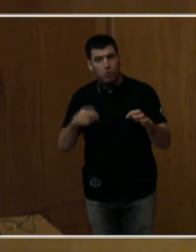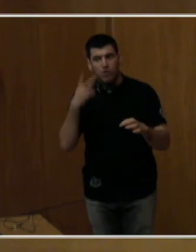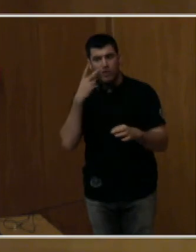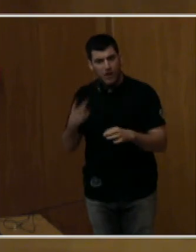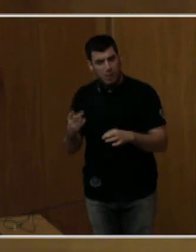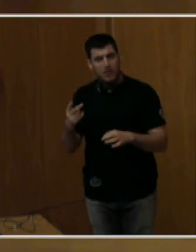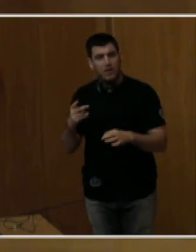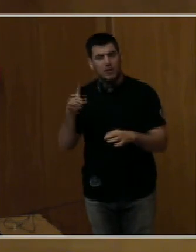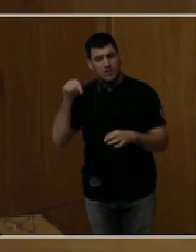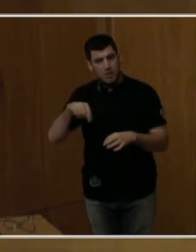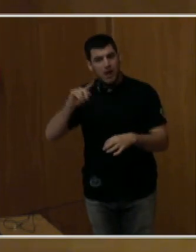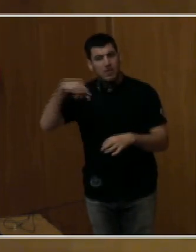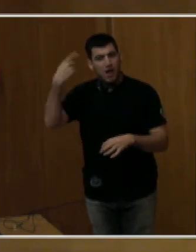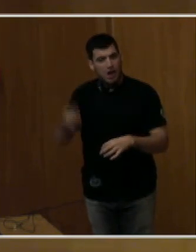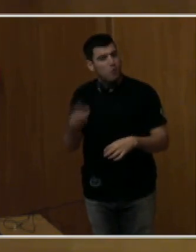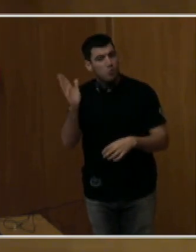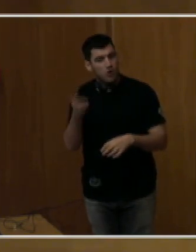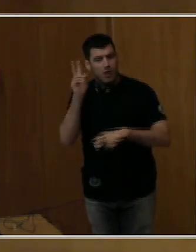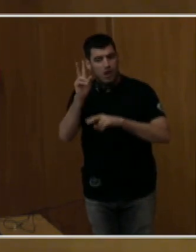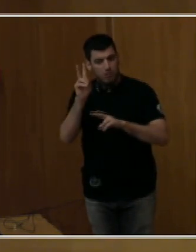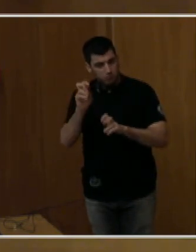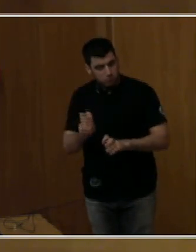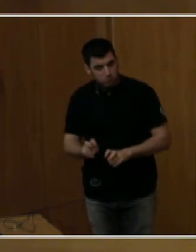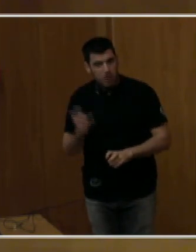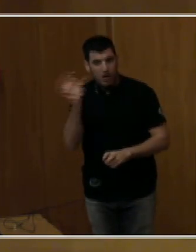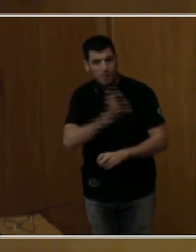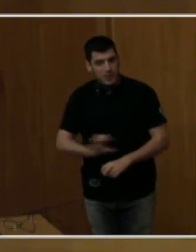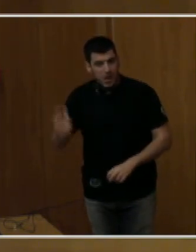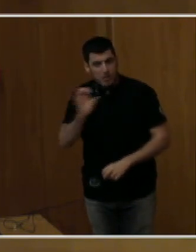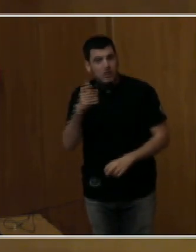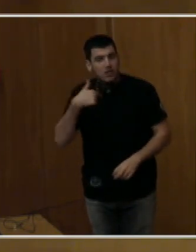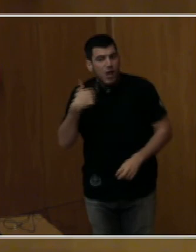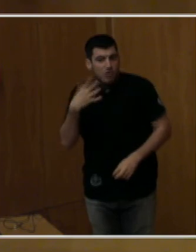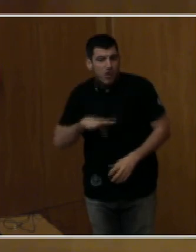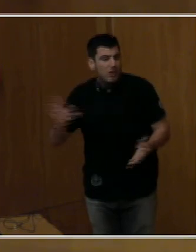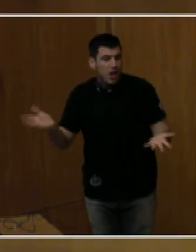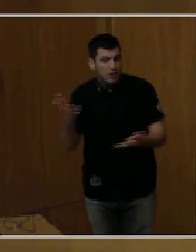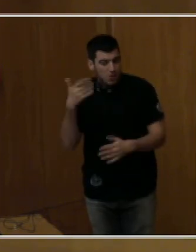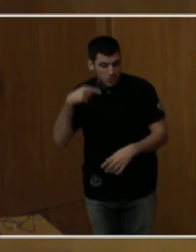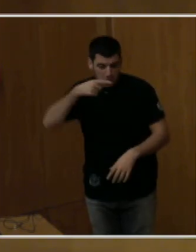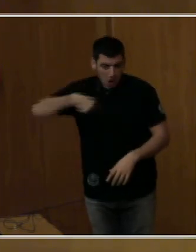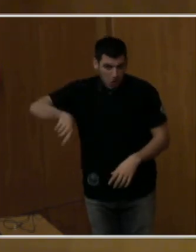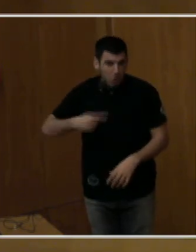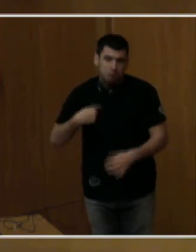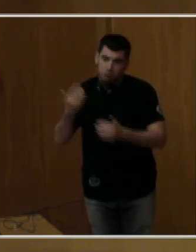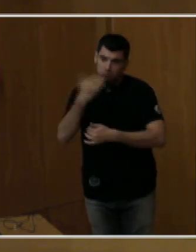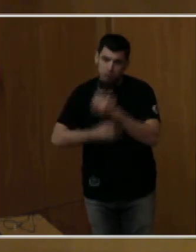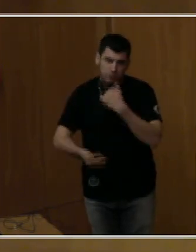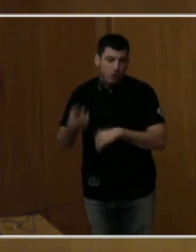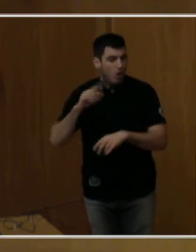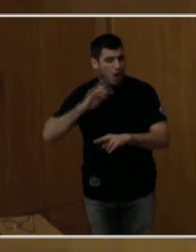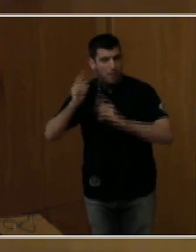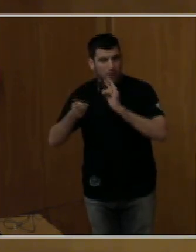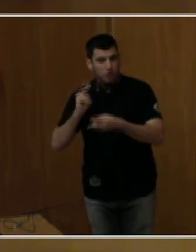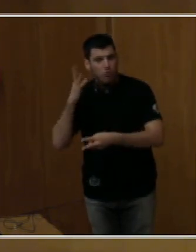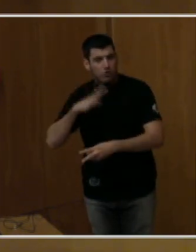να τα ψάξετε λιγάκι, θα δείτε πολύ ενδιαφέροντα πράγματα και θα είμαστε στη διάθεσή σας αν χρειαστείτε να δείτε, να ρωτήσετε κάτι άλλο, ακόμα και να σας εξηγήσουμε κάποια πράγματα, και